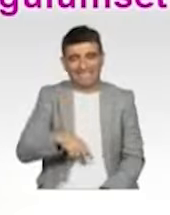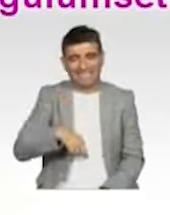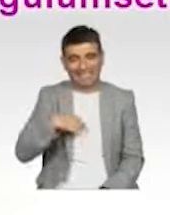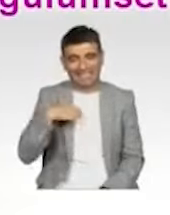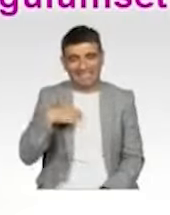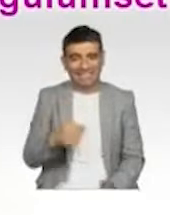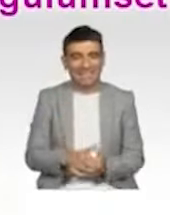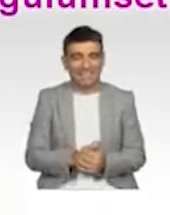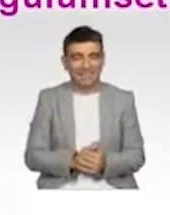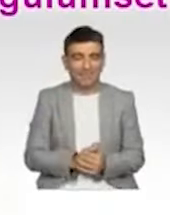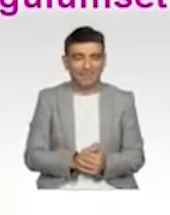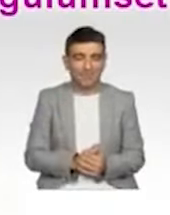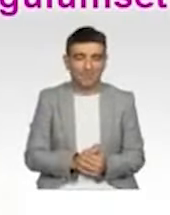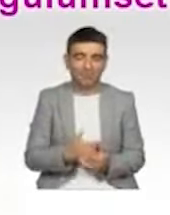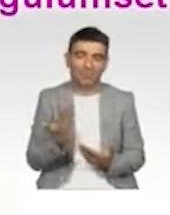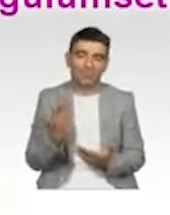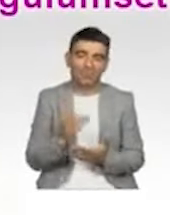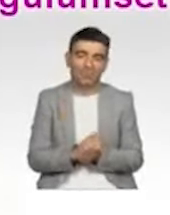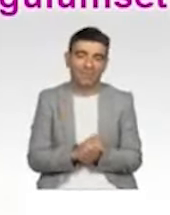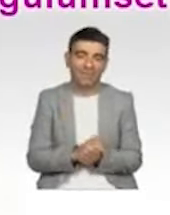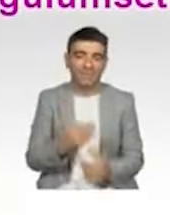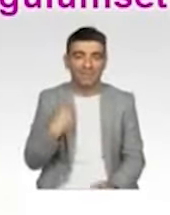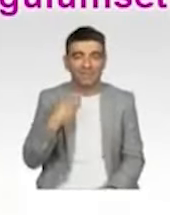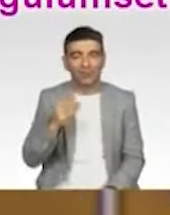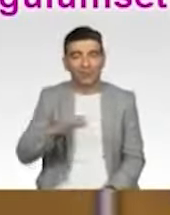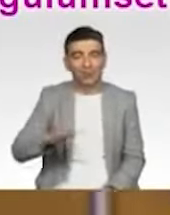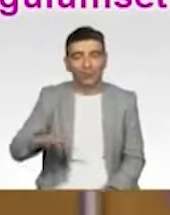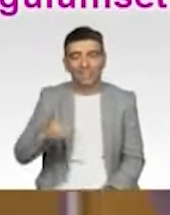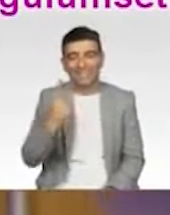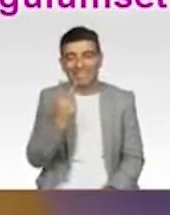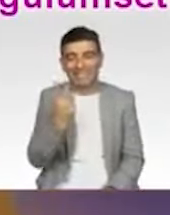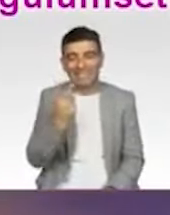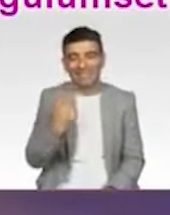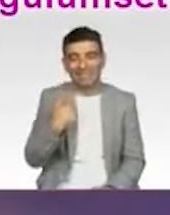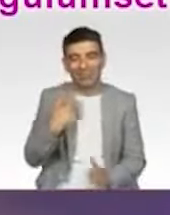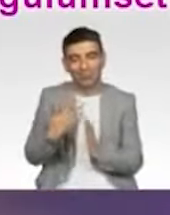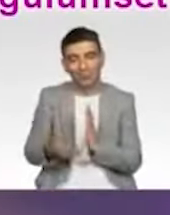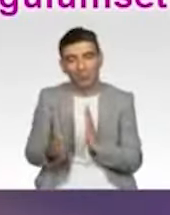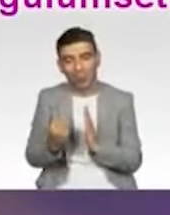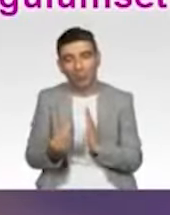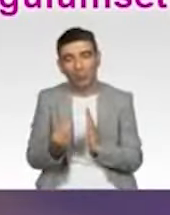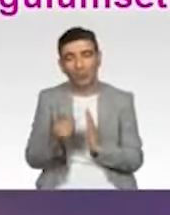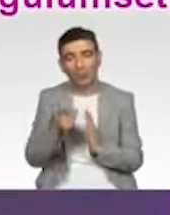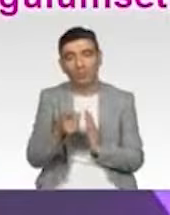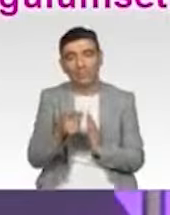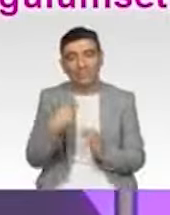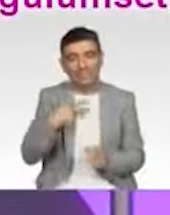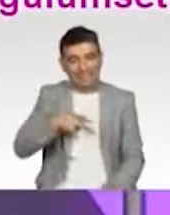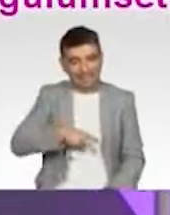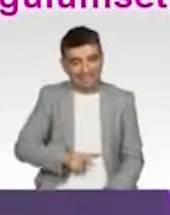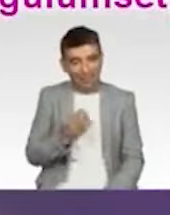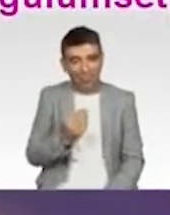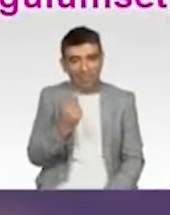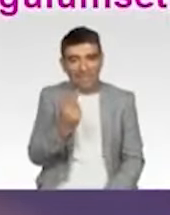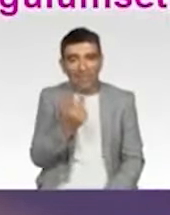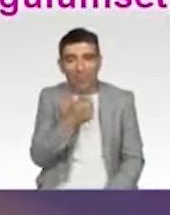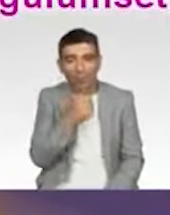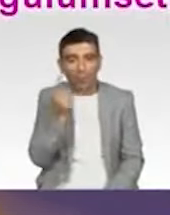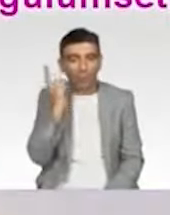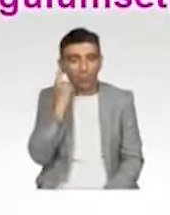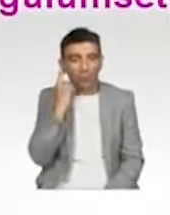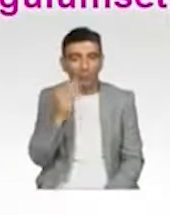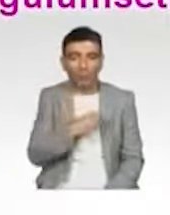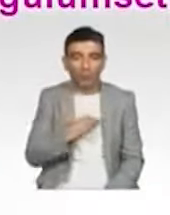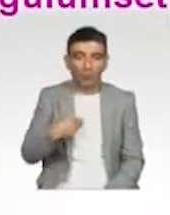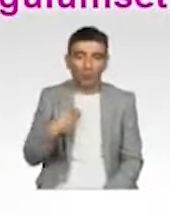hissediyorum. Ya tövbe estağfurullah. Hep çocuğum olsun istedim. 2 tane düşük oldu falan filan duymuşsunuzdur. Ondan sonra ikizim oldu. 2 erkeği duydum.